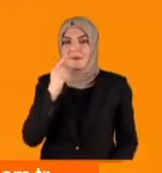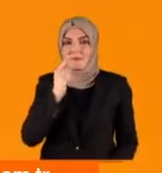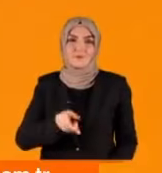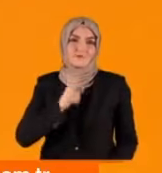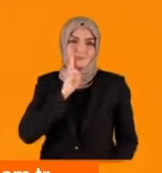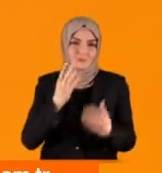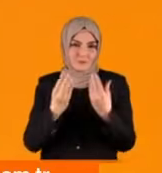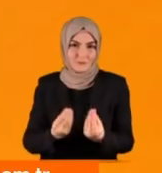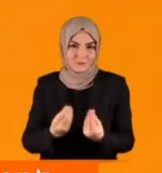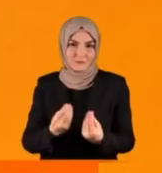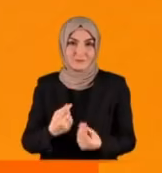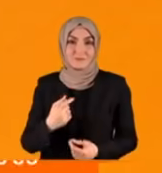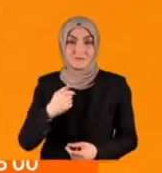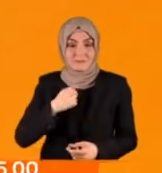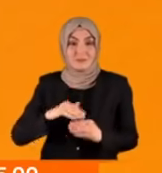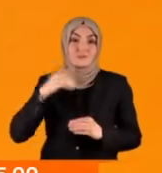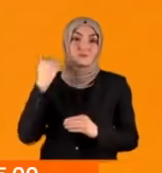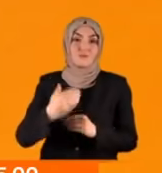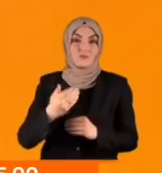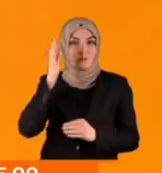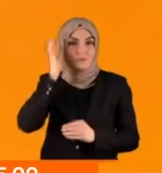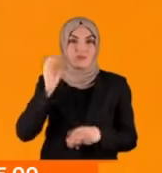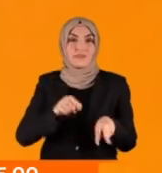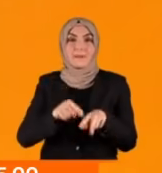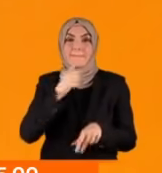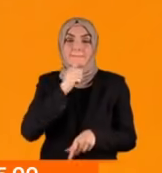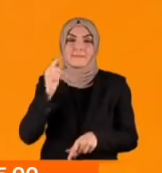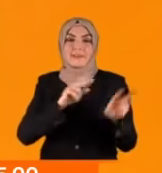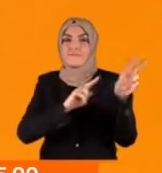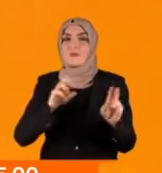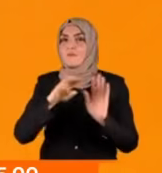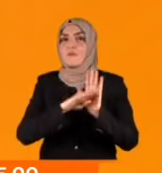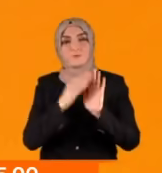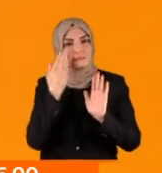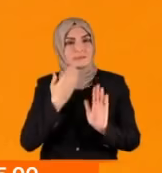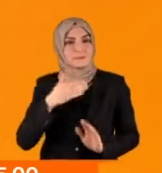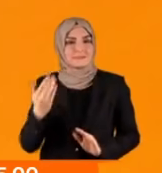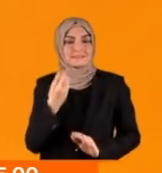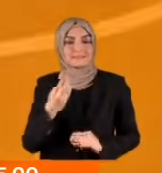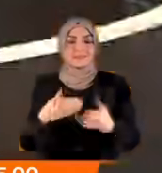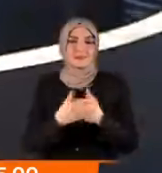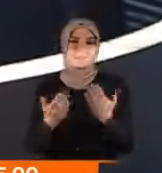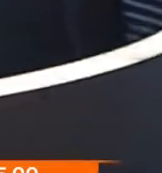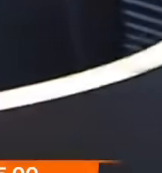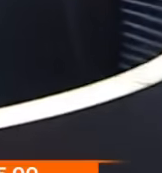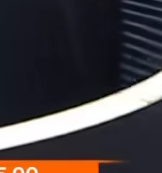Sonuna Geldik bizden sonra Profesör Doktor Nihat Hatipoğlu ile iftar programı izleyebilirsiniz İyi